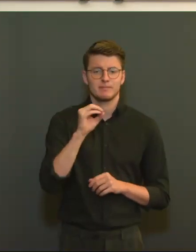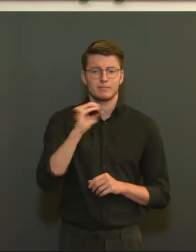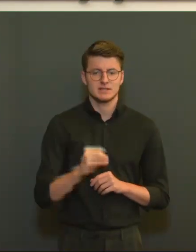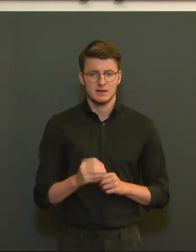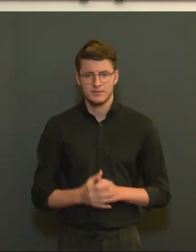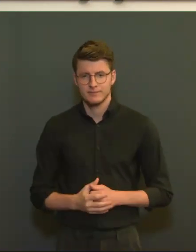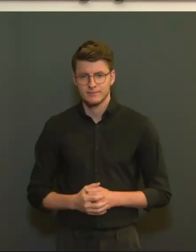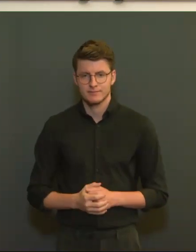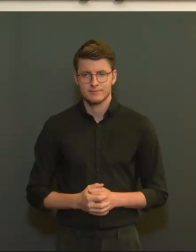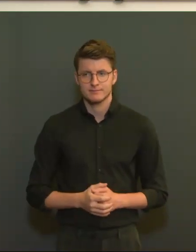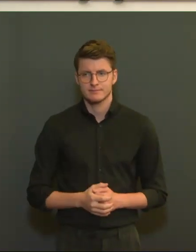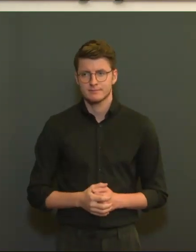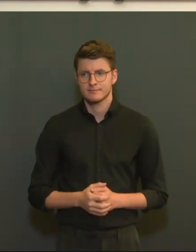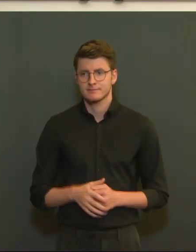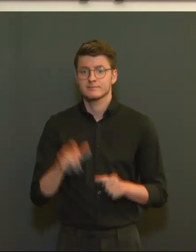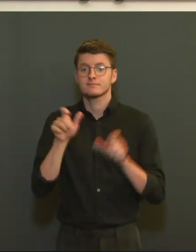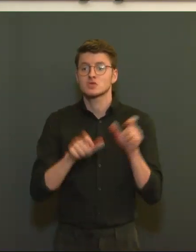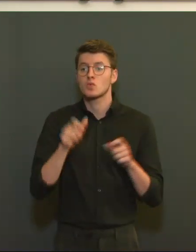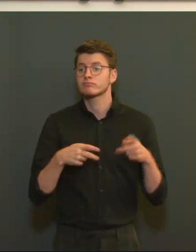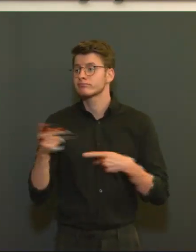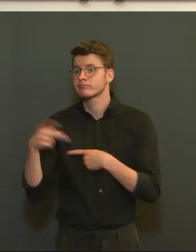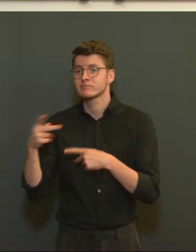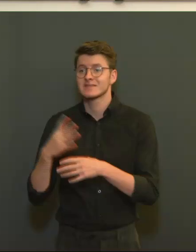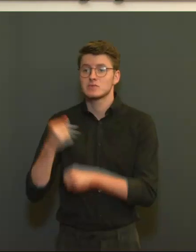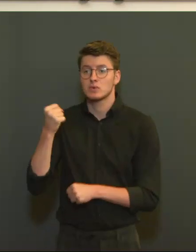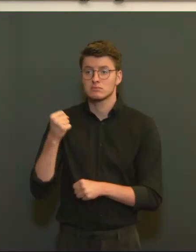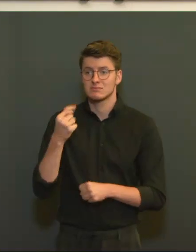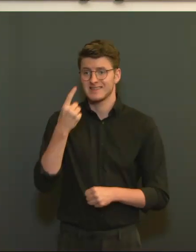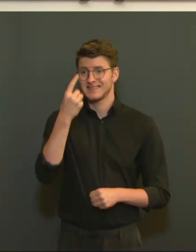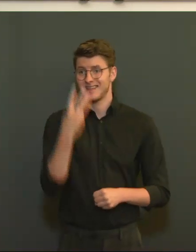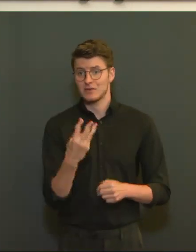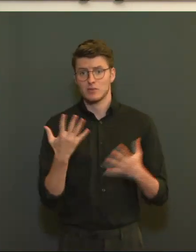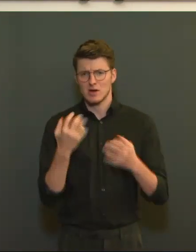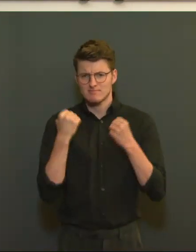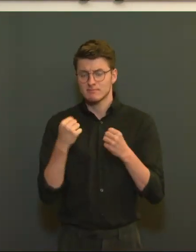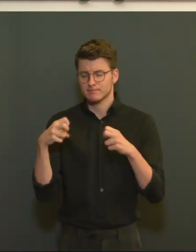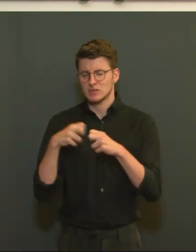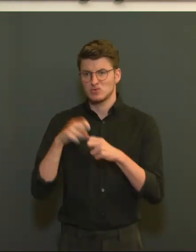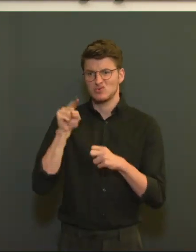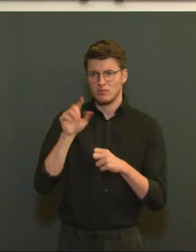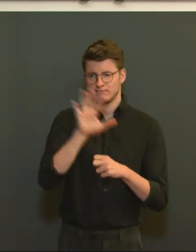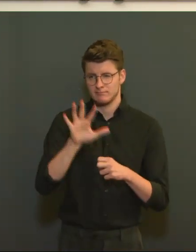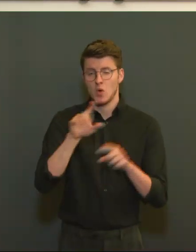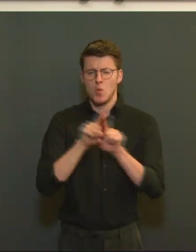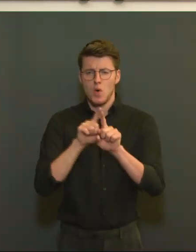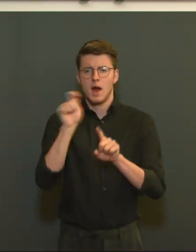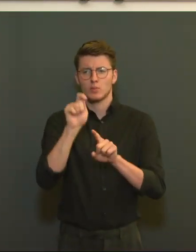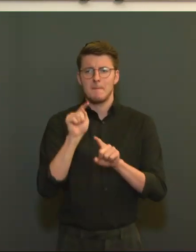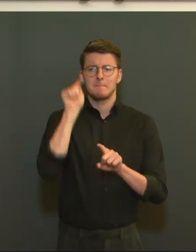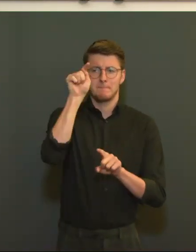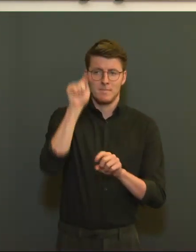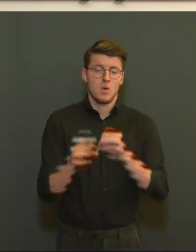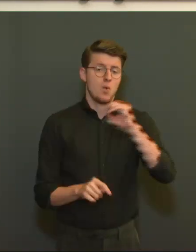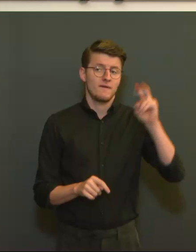derde van al deze opnames vond plaats in het Brussels hoofdstedelijk gewest, gevolgd door Antwerpen en Oost-Vlaanderen.